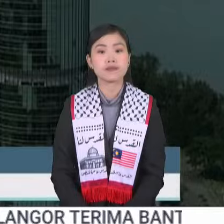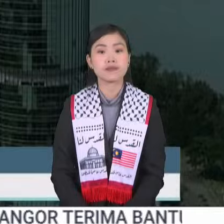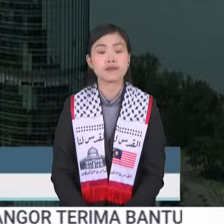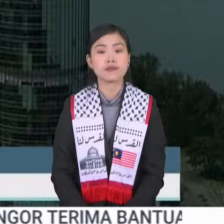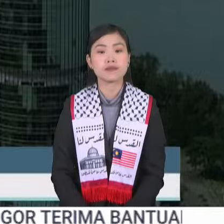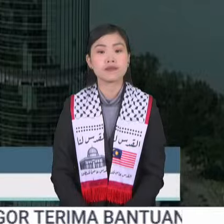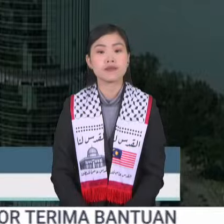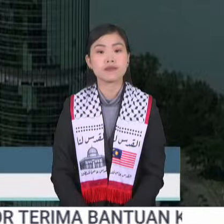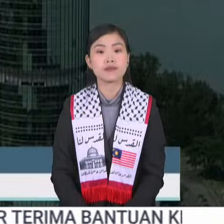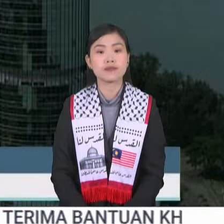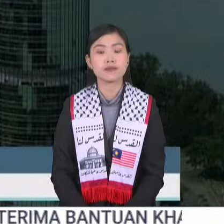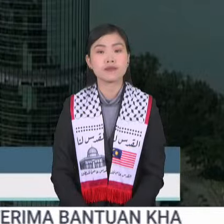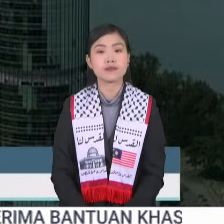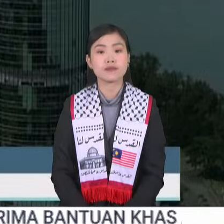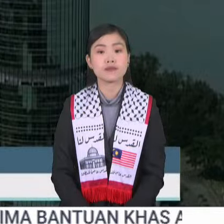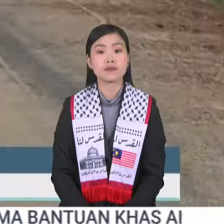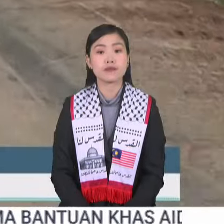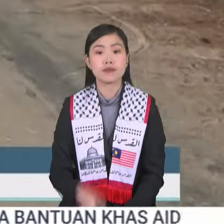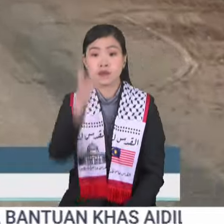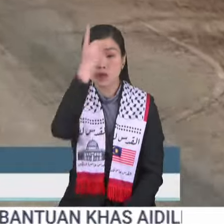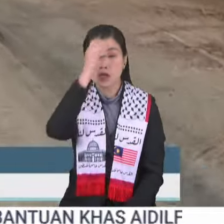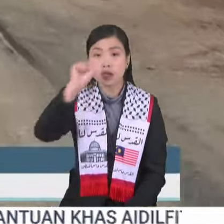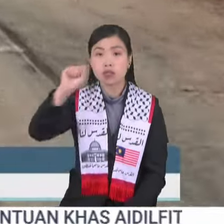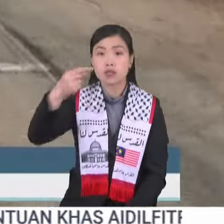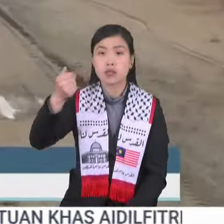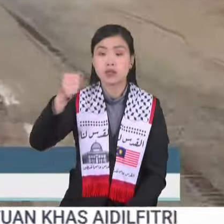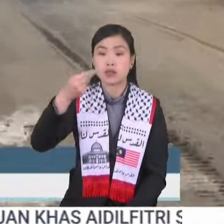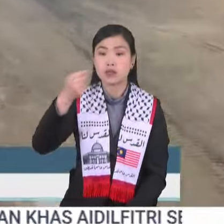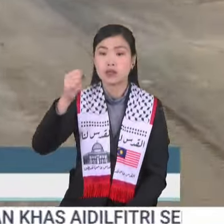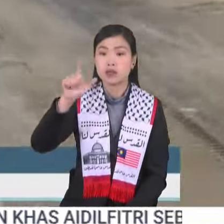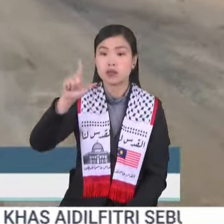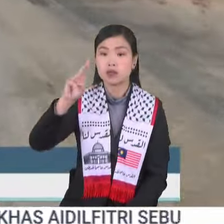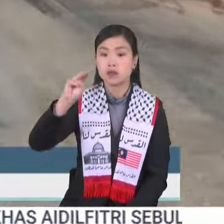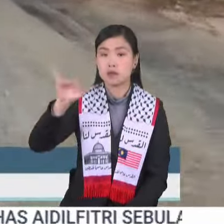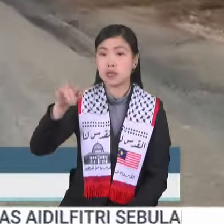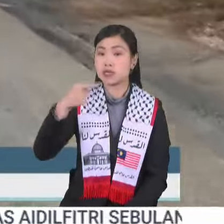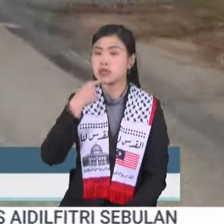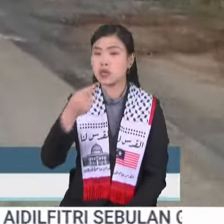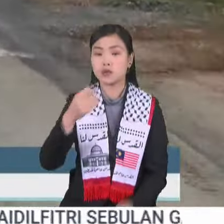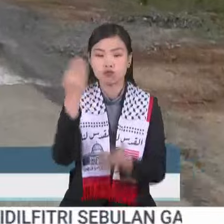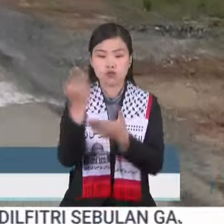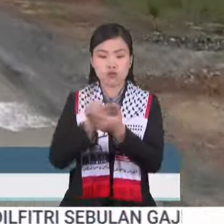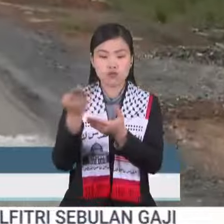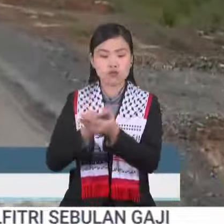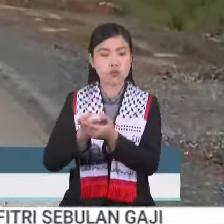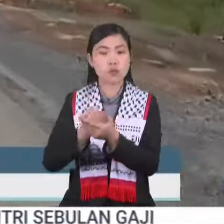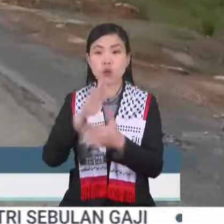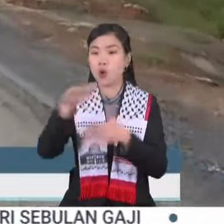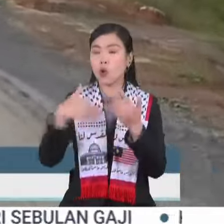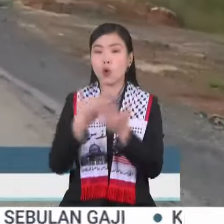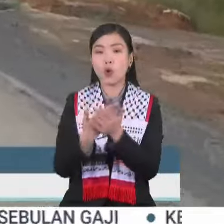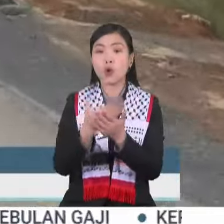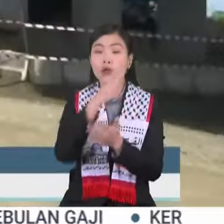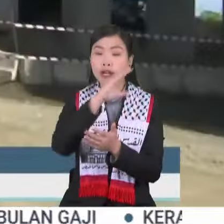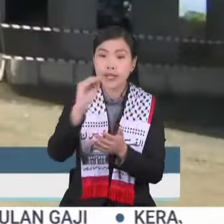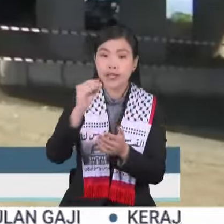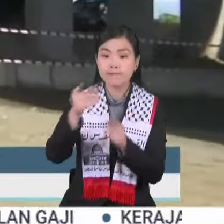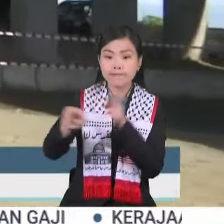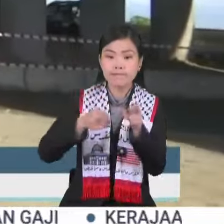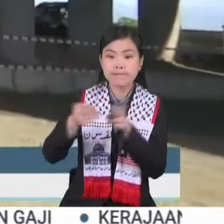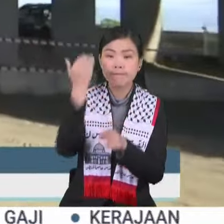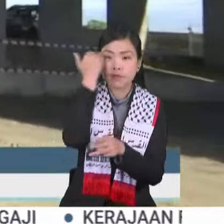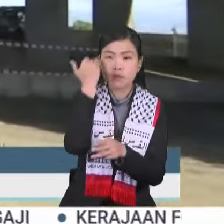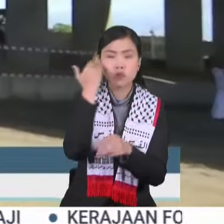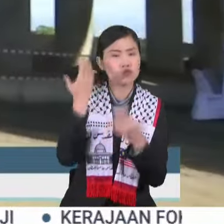terlibat menurut Datuk Shah Helmi Reka bentuk dan dokumen tender telah tersedia serta proses mahkamah pengurusan nilai telah